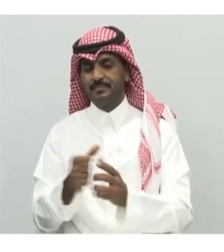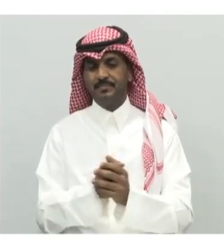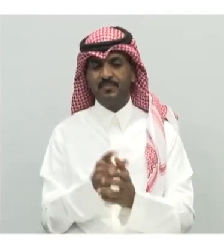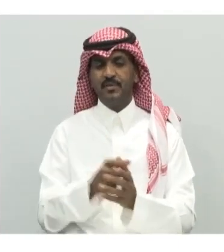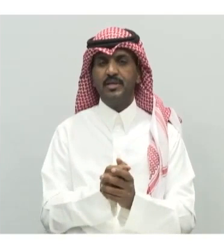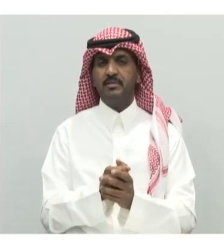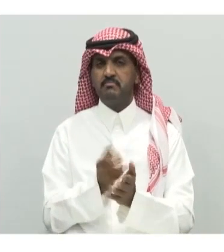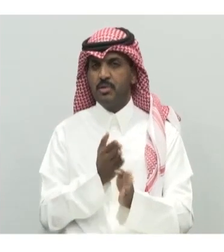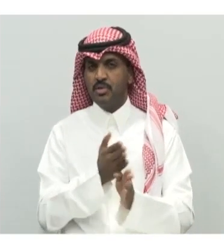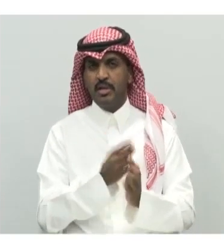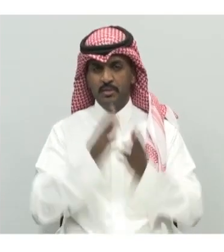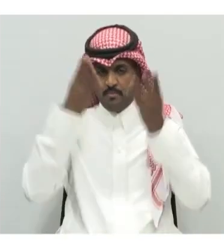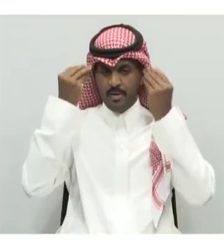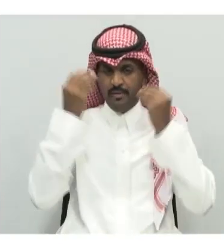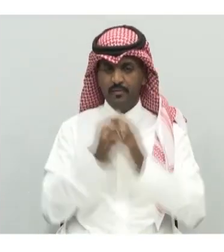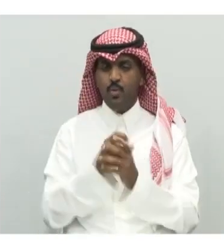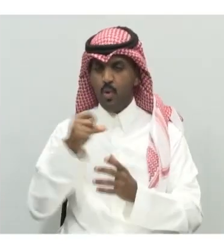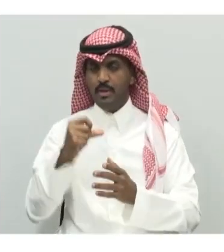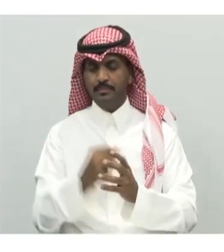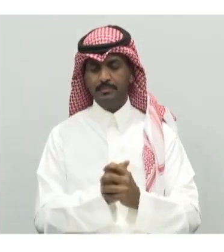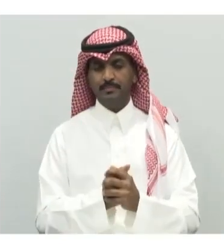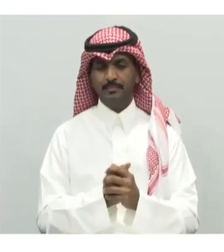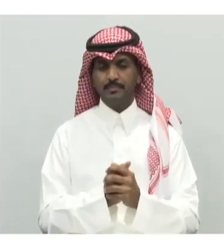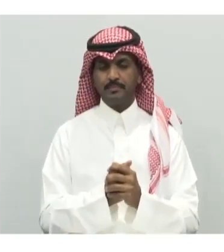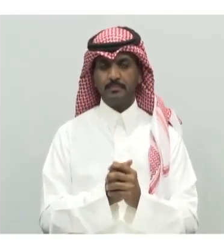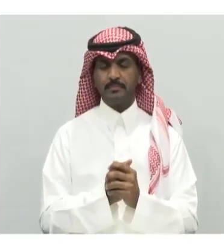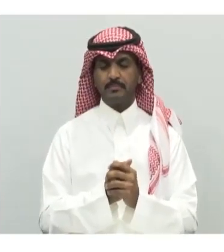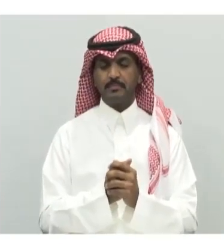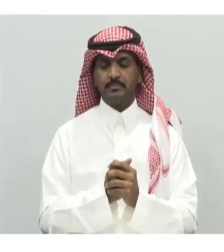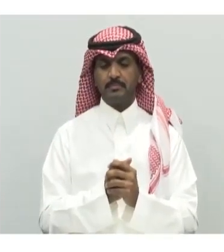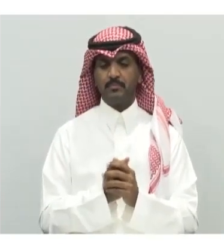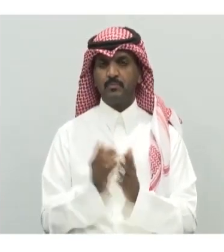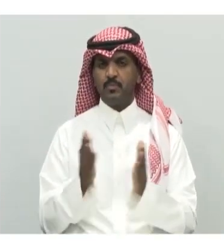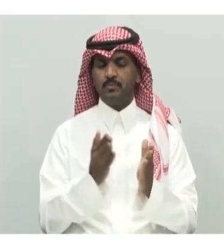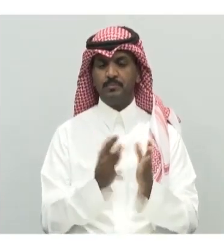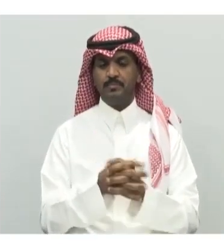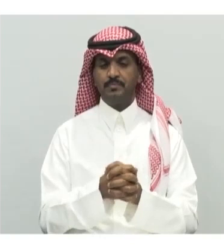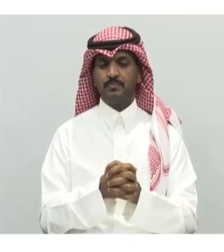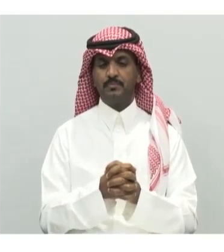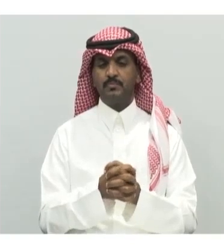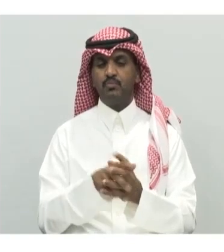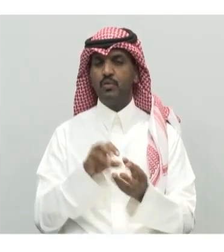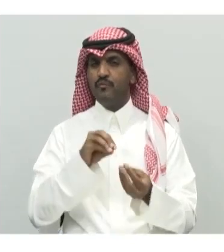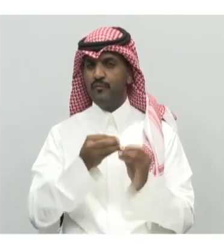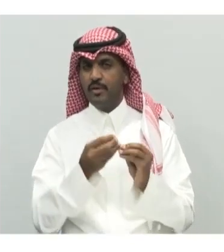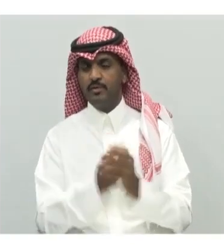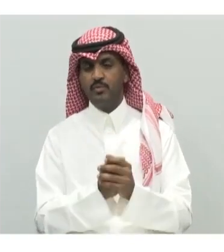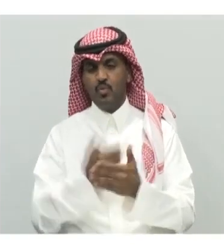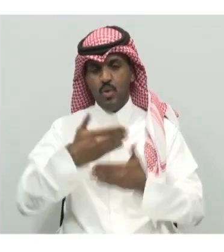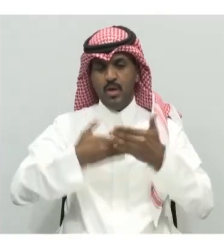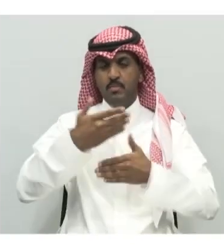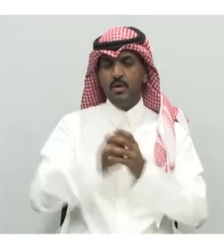في مجالات المعرفه واحسنتم والفن والعماره